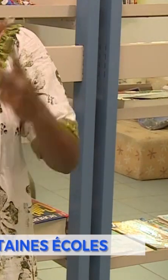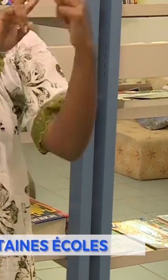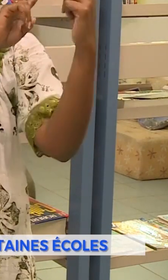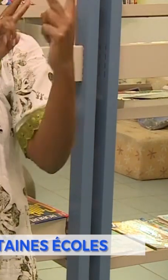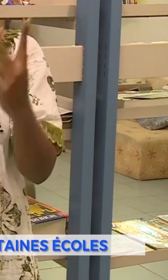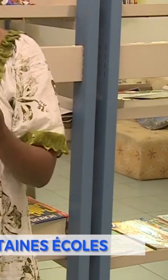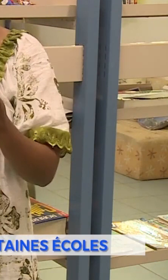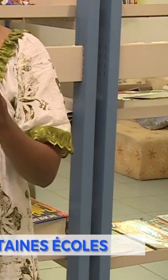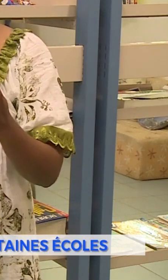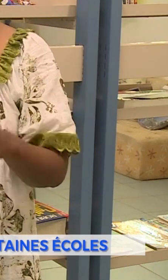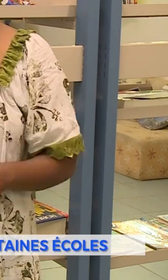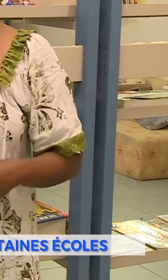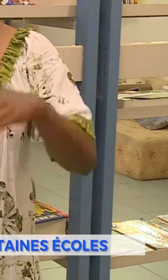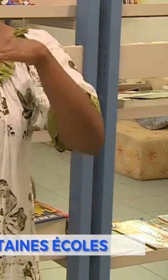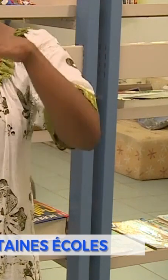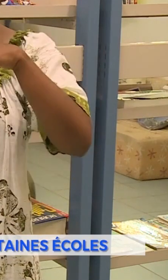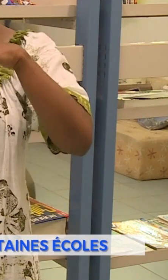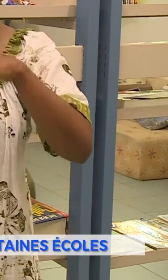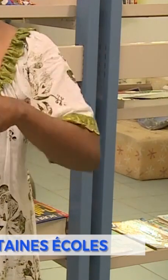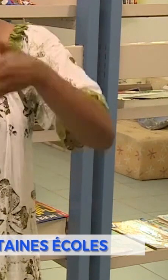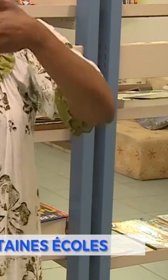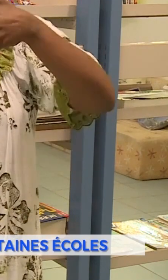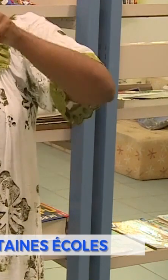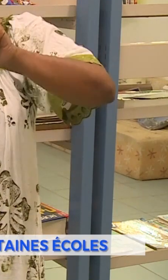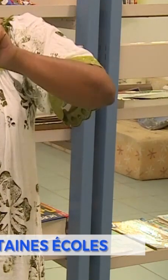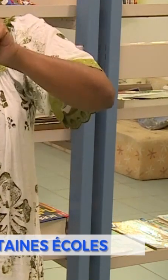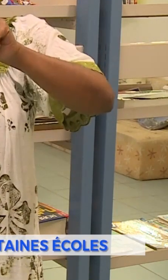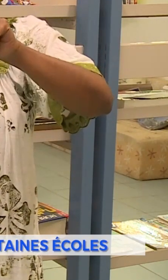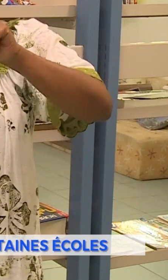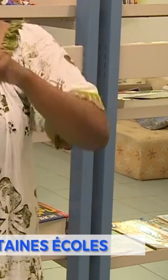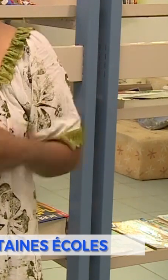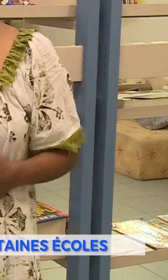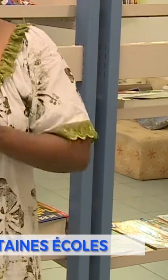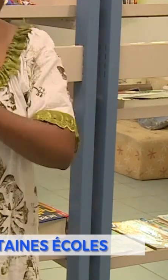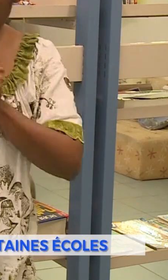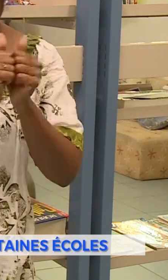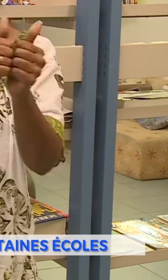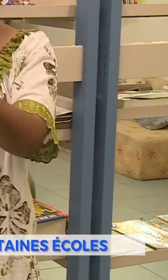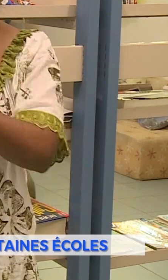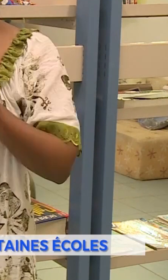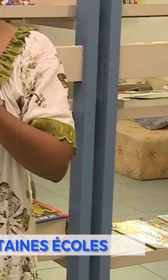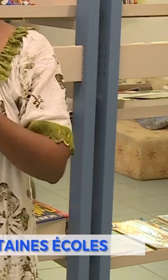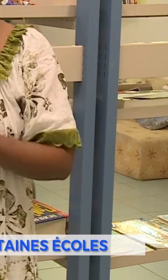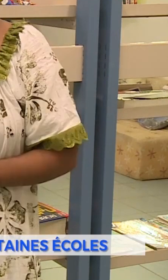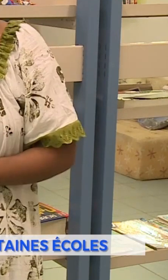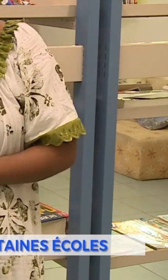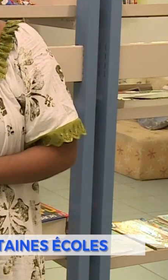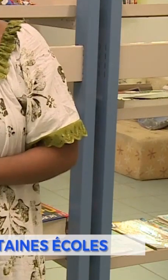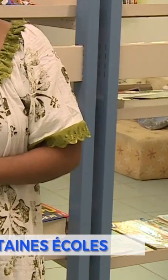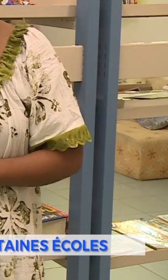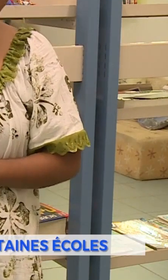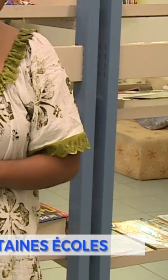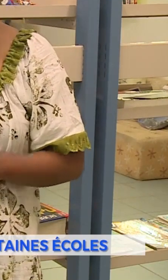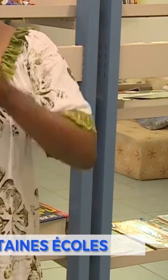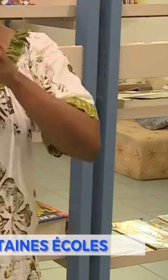j'attends l'arrivée des élèves et on commence à 11 h. Tous ensemble, les sourds et les entendants,